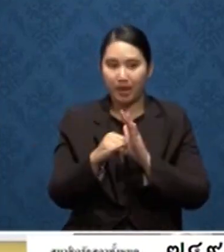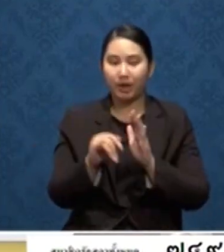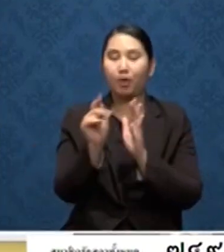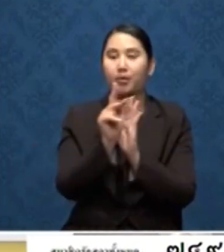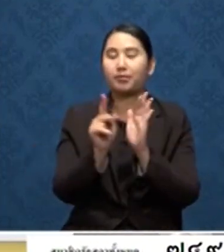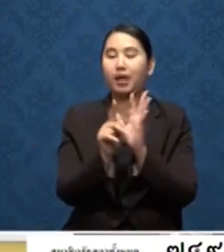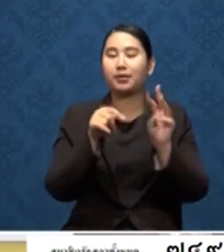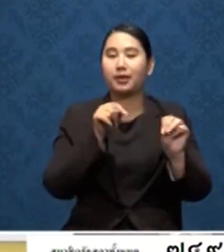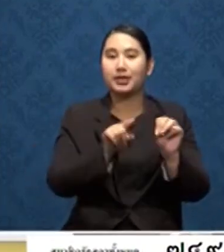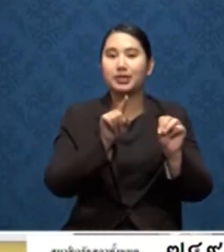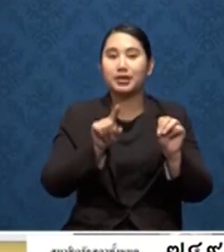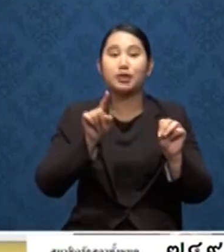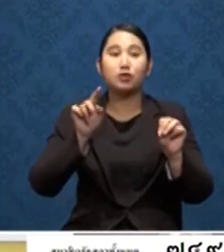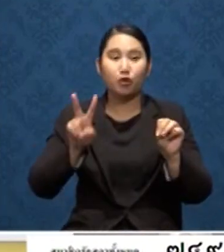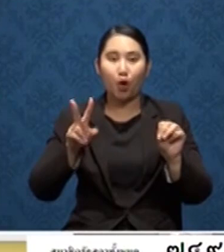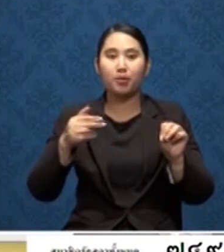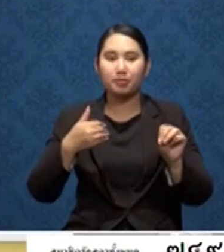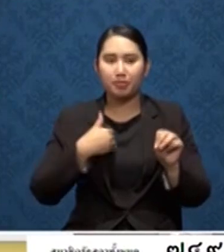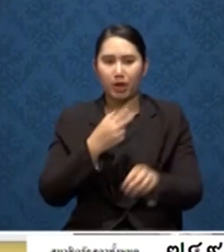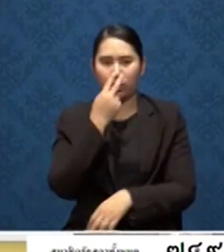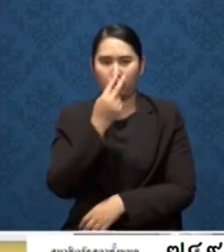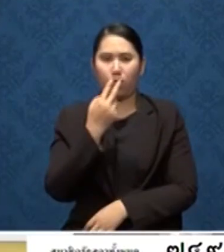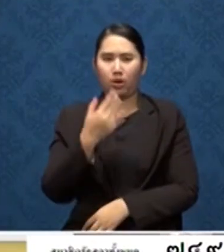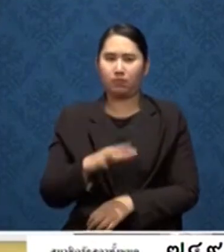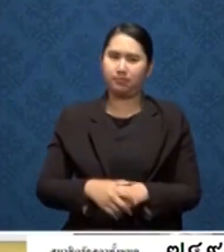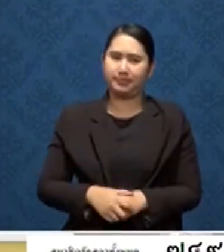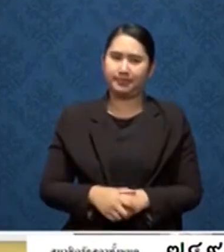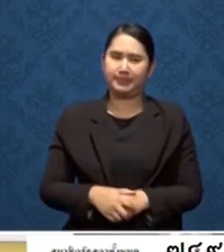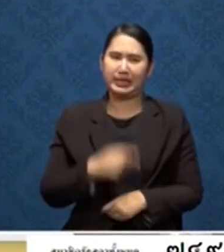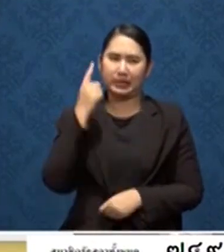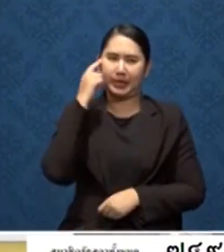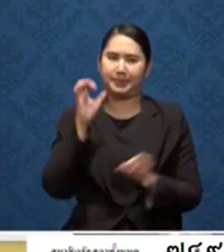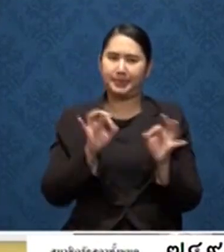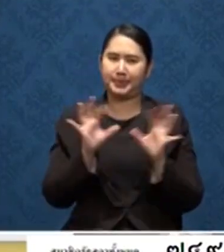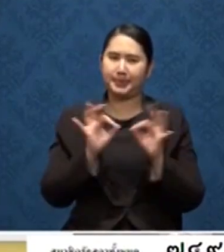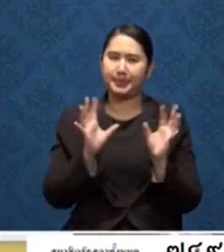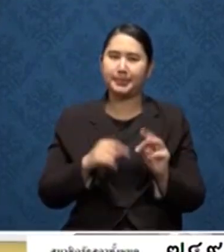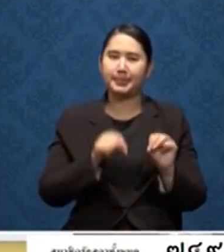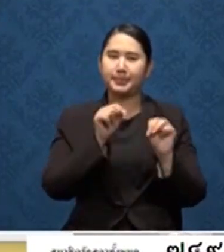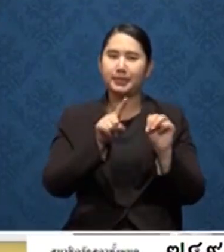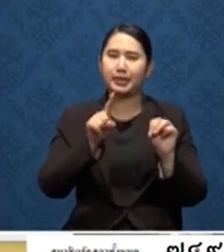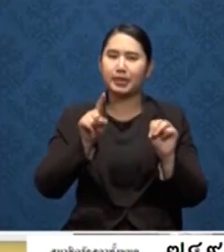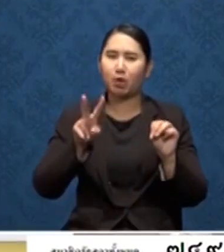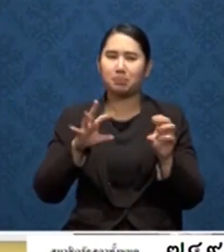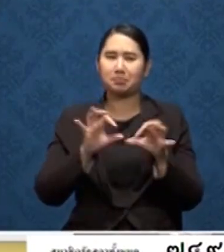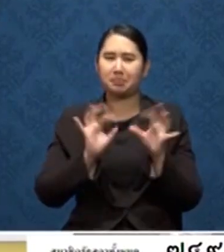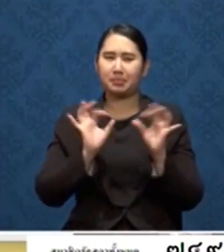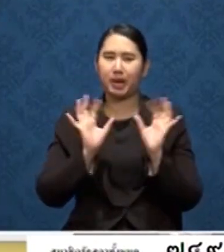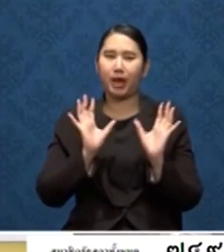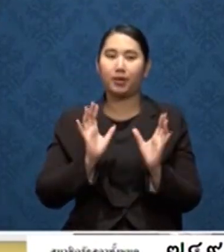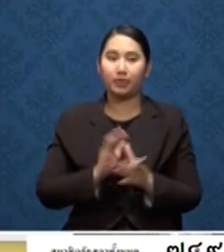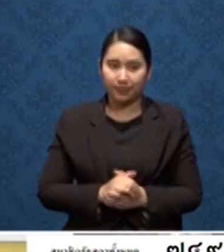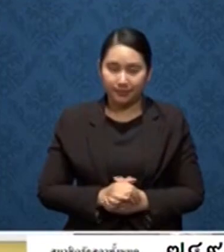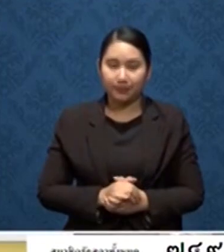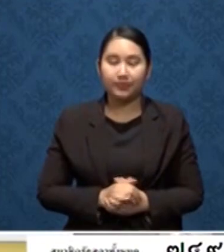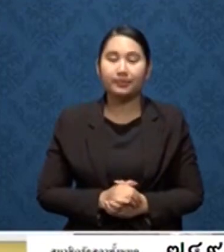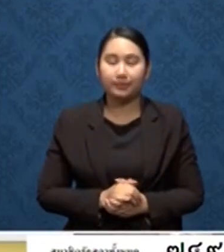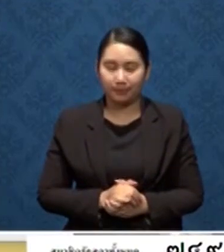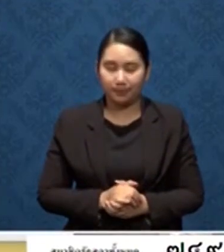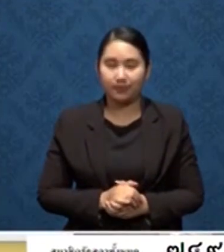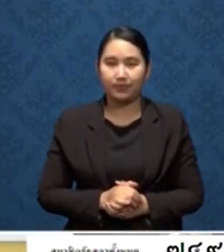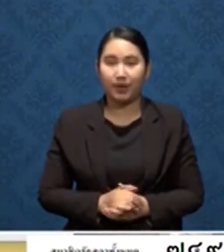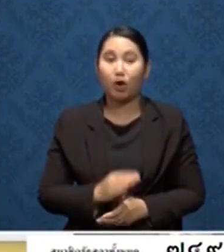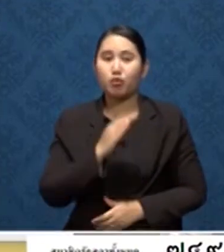อาญามาตรา 12ที่ดูแล้วด้วยสรรพสามัญสำนึกก็ไม่น่าจะเข้าข่ายการหมิ่นประมาทคาดมาตราสายดังนั้นครับ